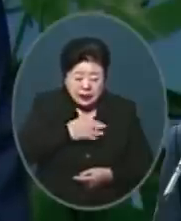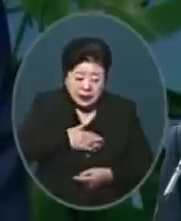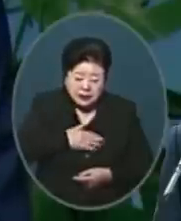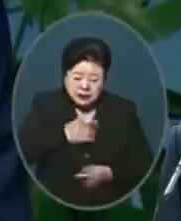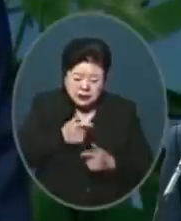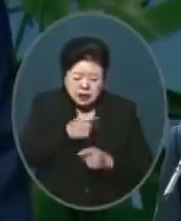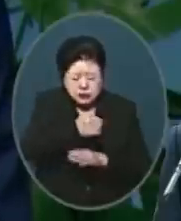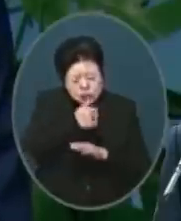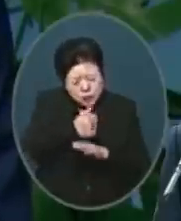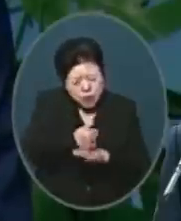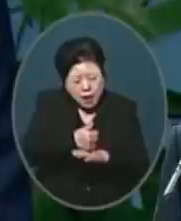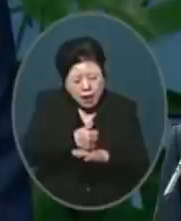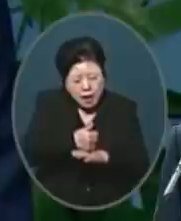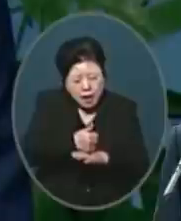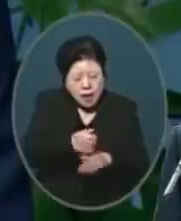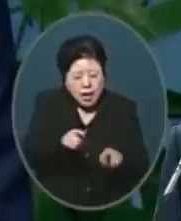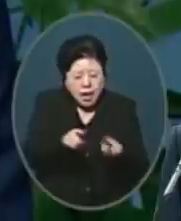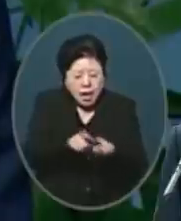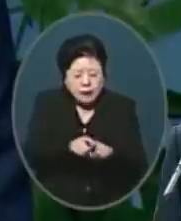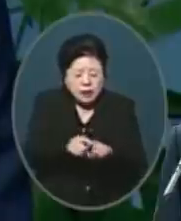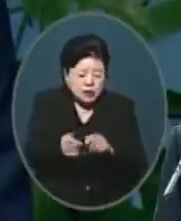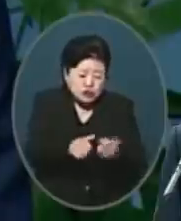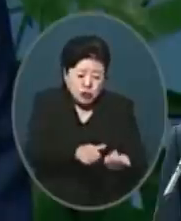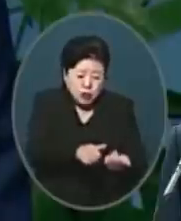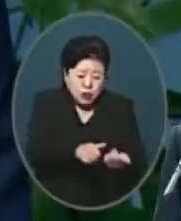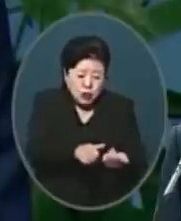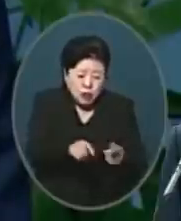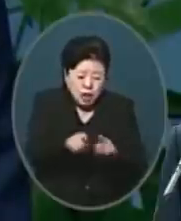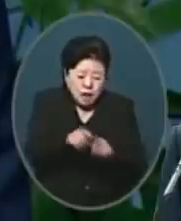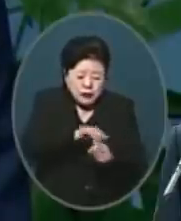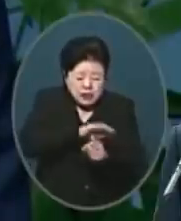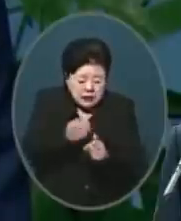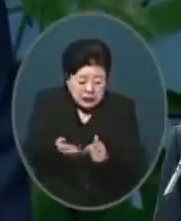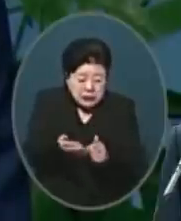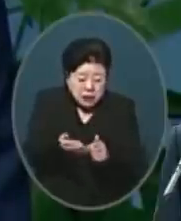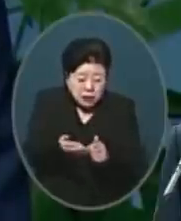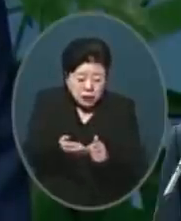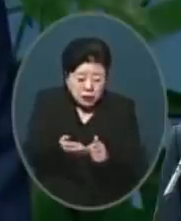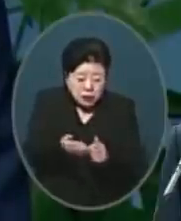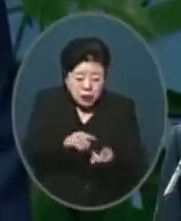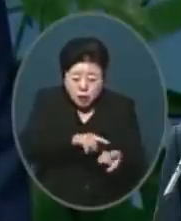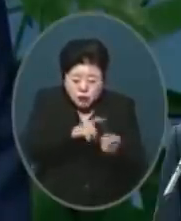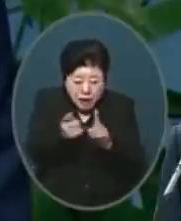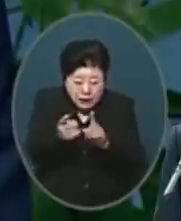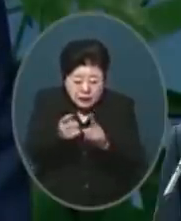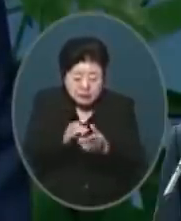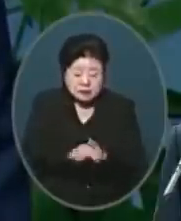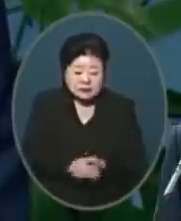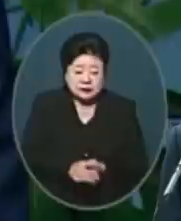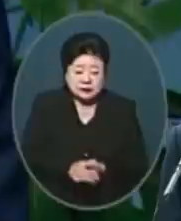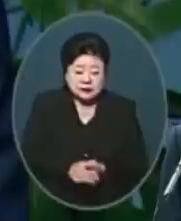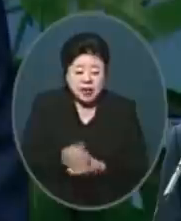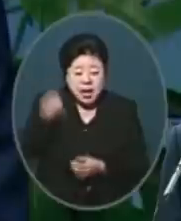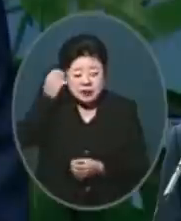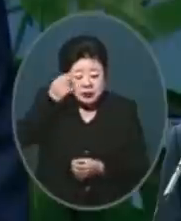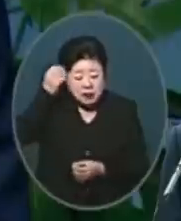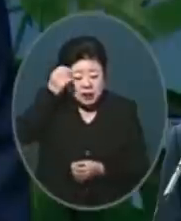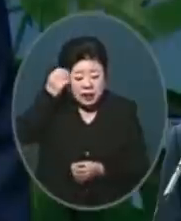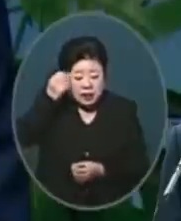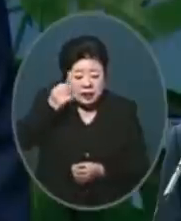나는 예수 그리스도와 함께 더불어 죽고 장사 지내고 더불어 부활해서